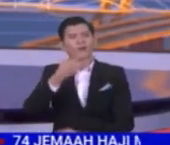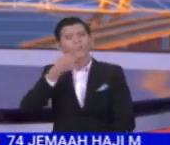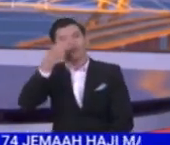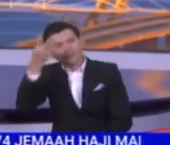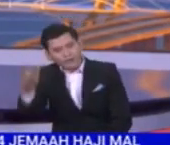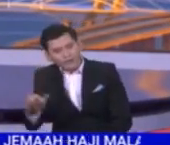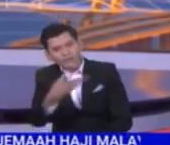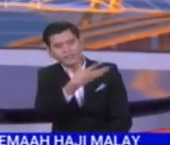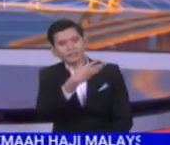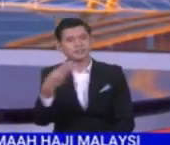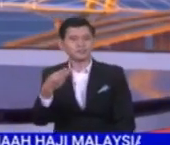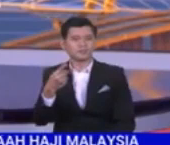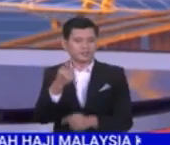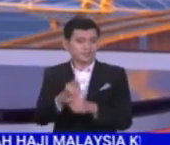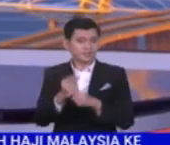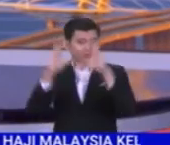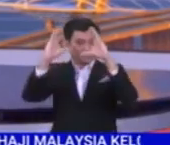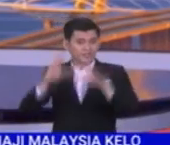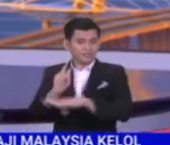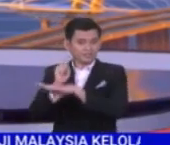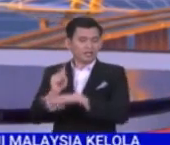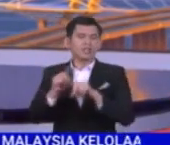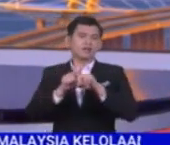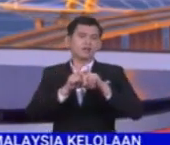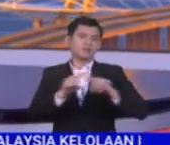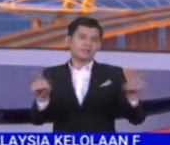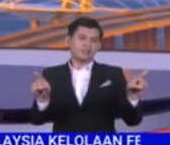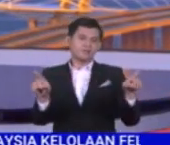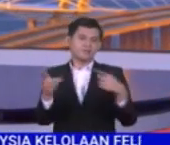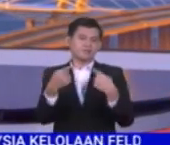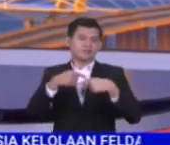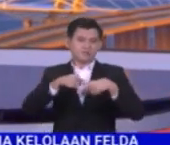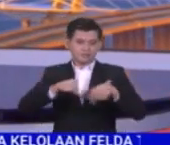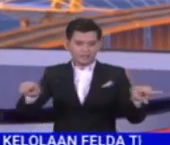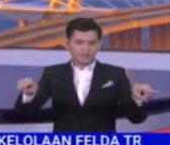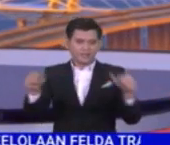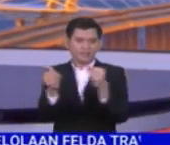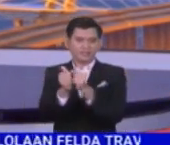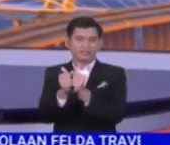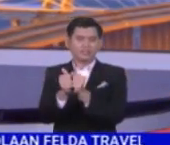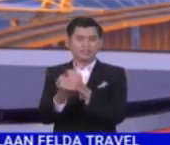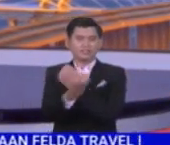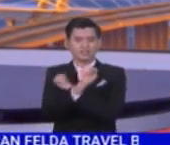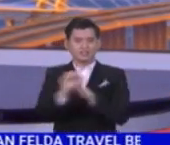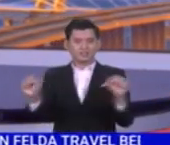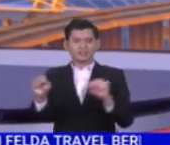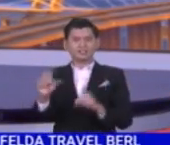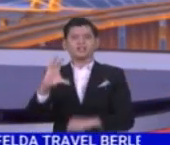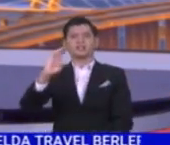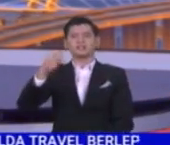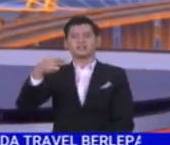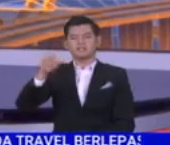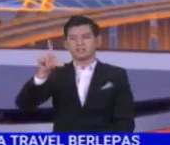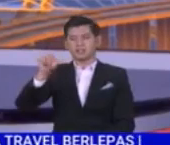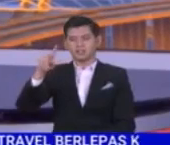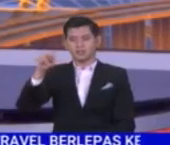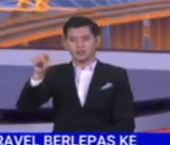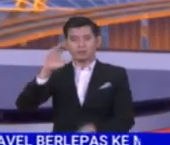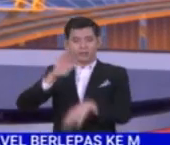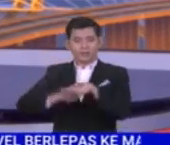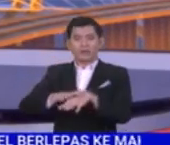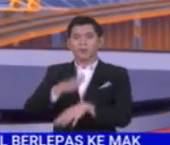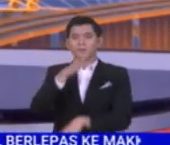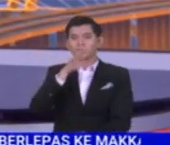penyediaan cara tradisi. Namun, berbeza juadah yang disediakan Cik Long atau dikenali sebagai Mak Teh di